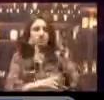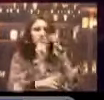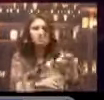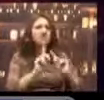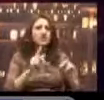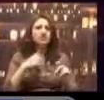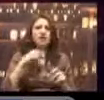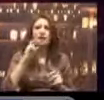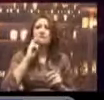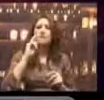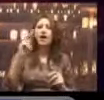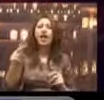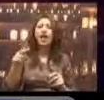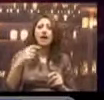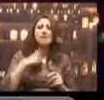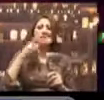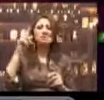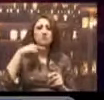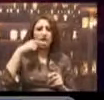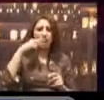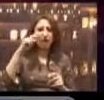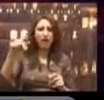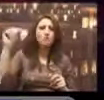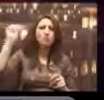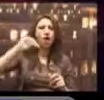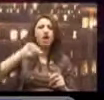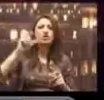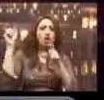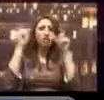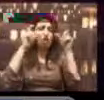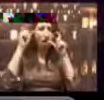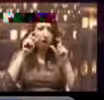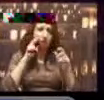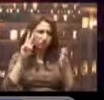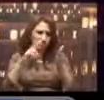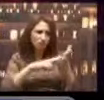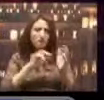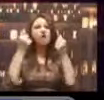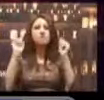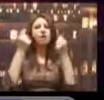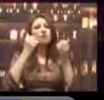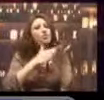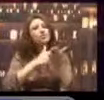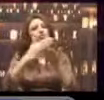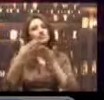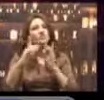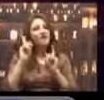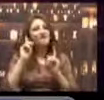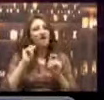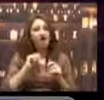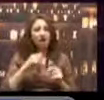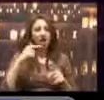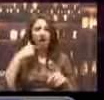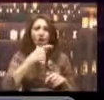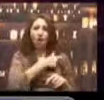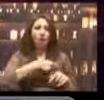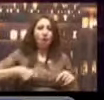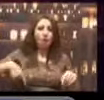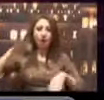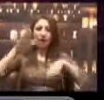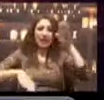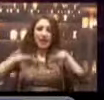بكلمه بطريقه يعني في وجهه نظر الرقابه ساعتها ان هي ما تجوزش يعني، ان وكيل نيابه يكلم ضابط